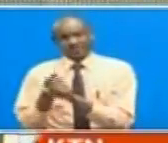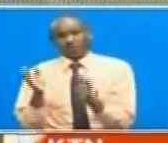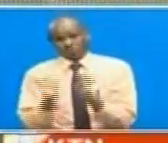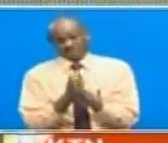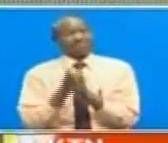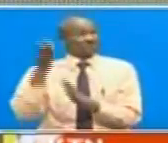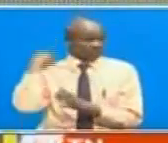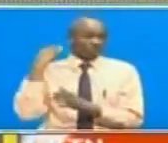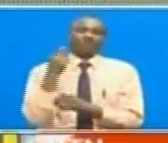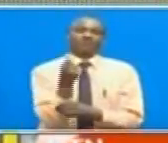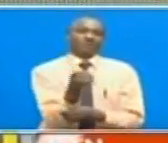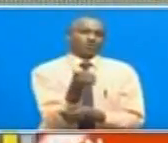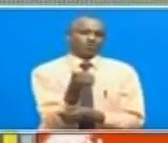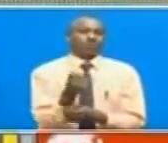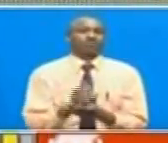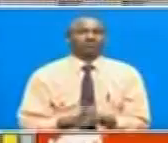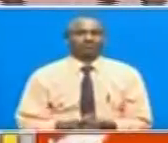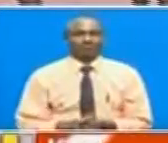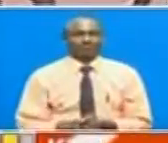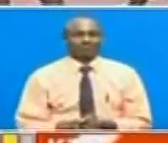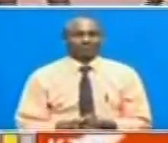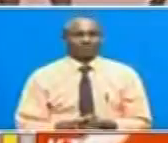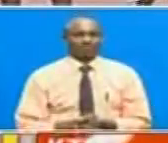na hapo awali.